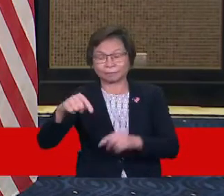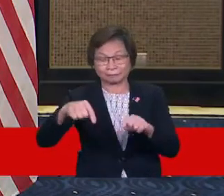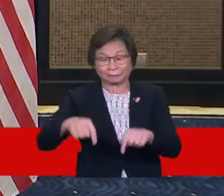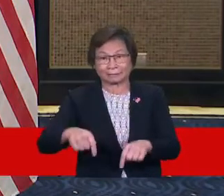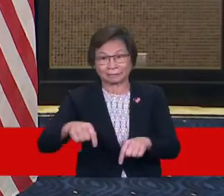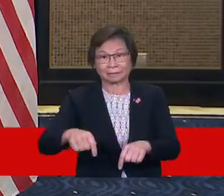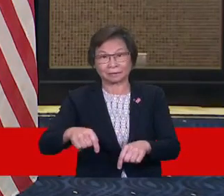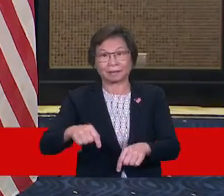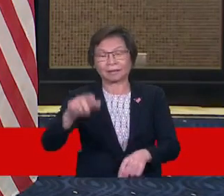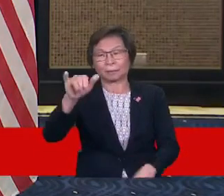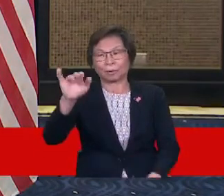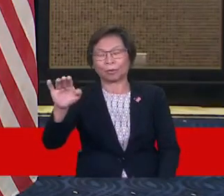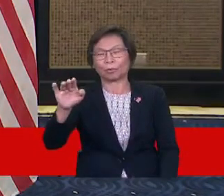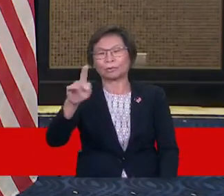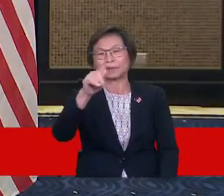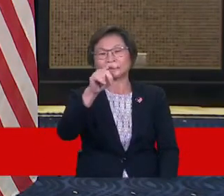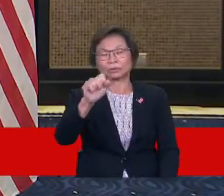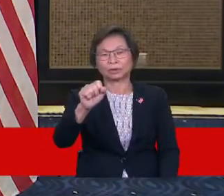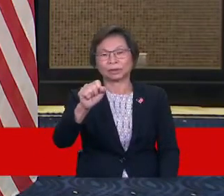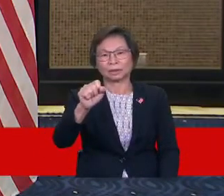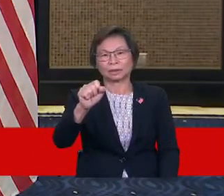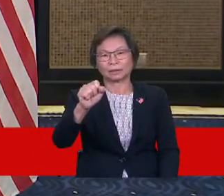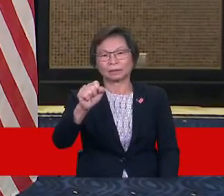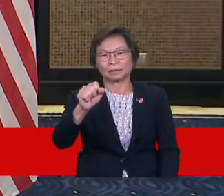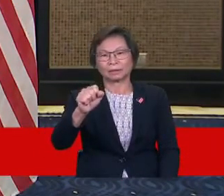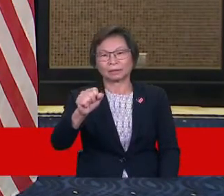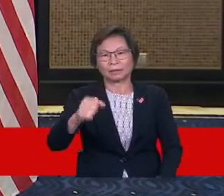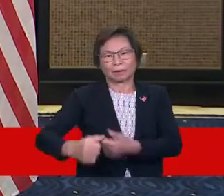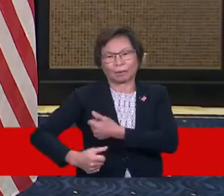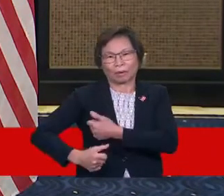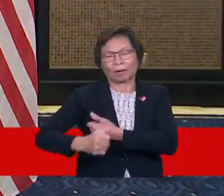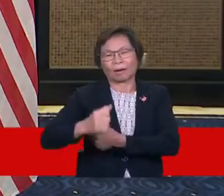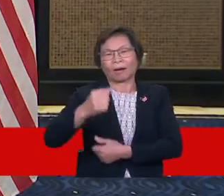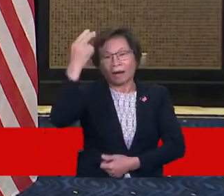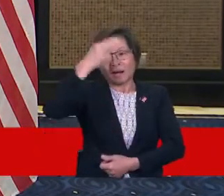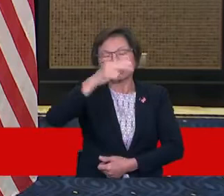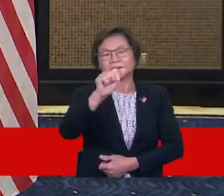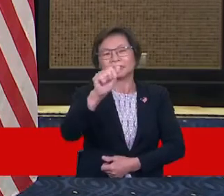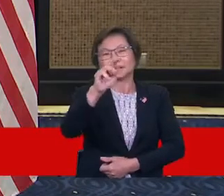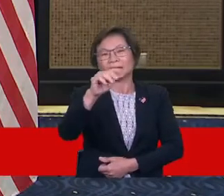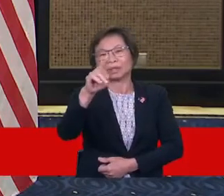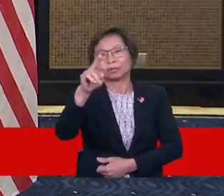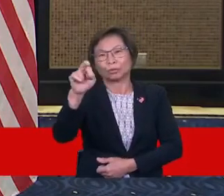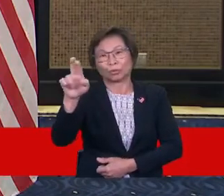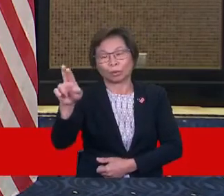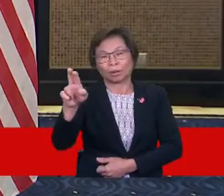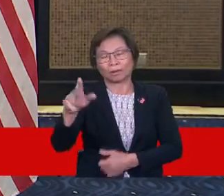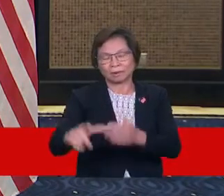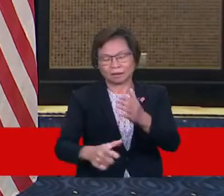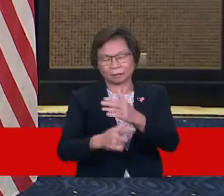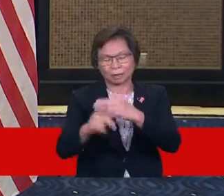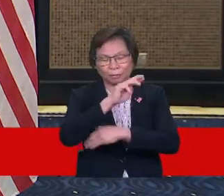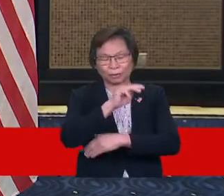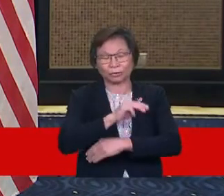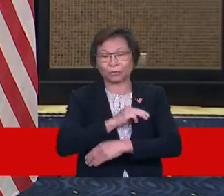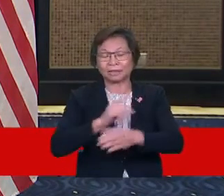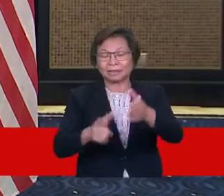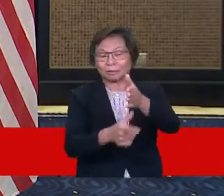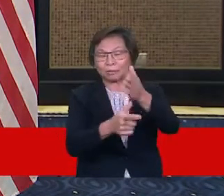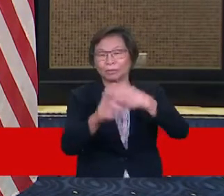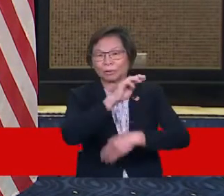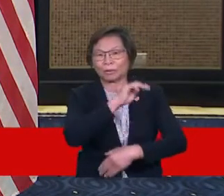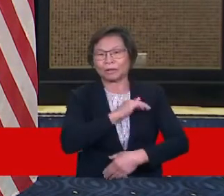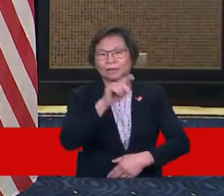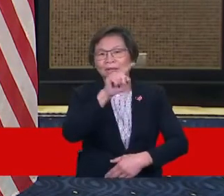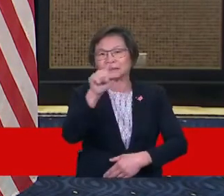yang hormat Tan Sri Dato Sri Panglima Haji Anwar bin Haji Musa timbalan menteri yang hormat dan